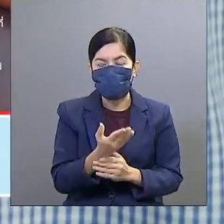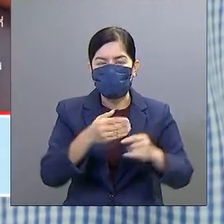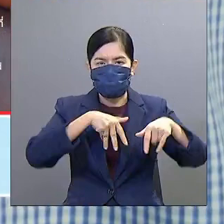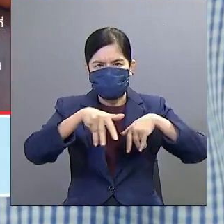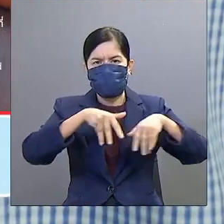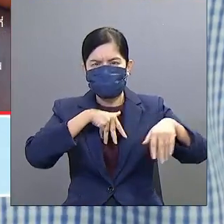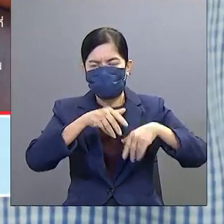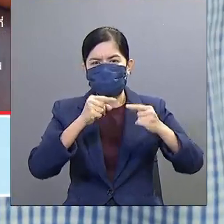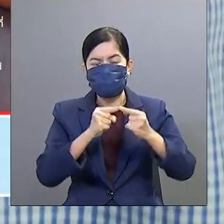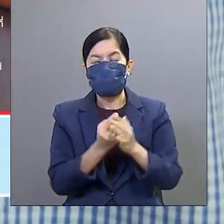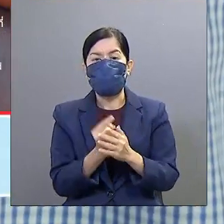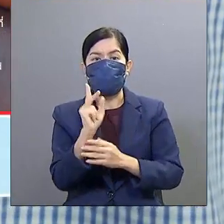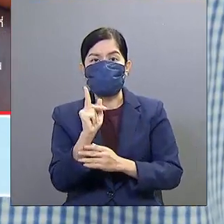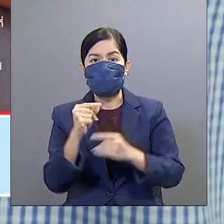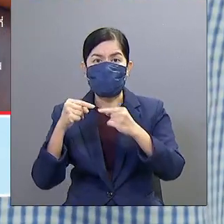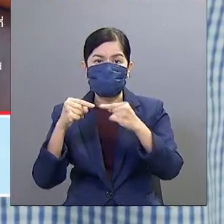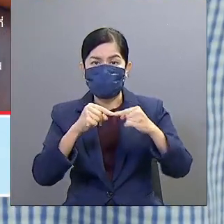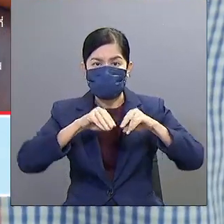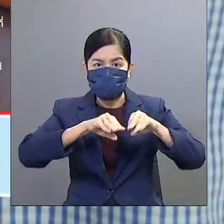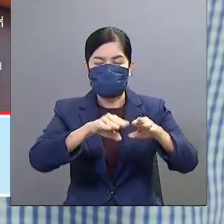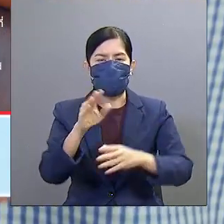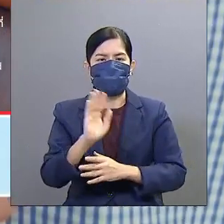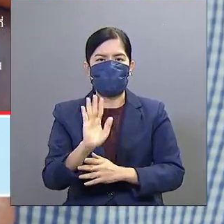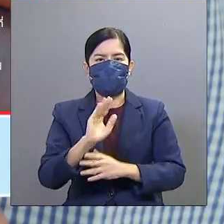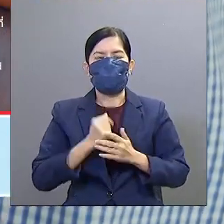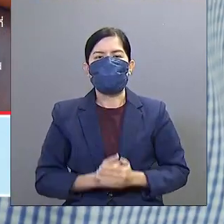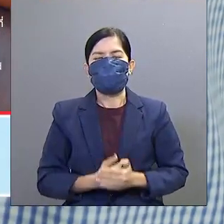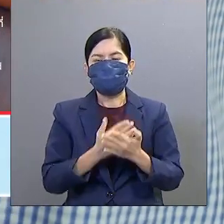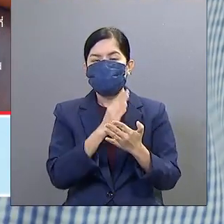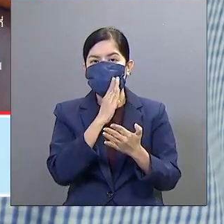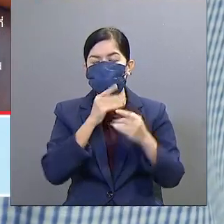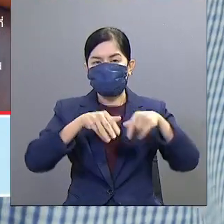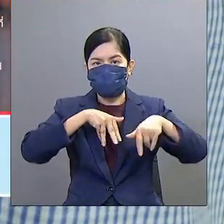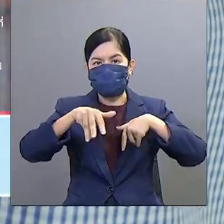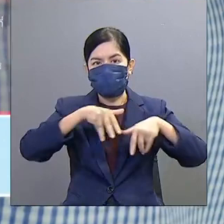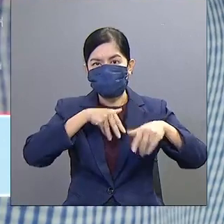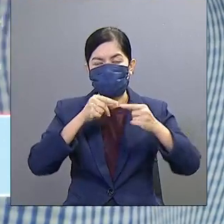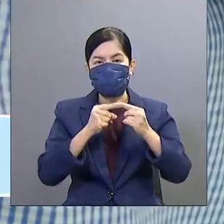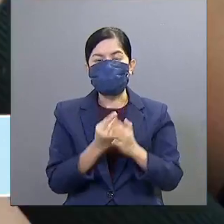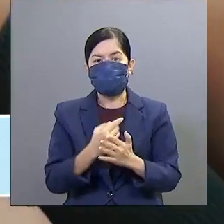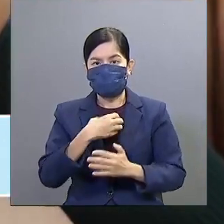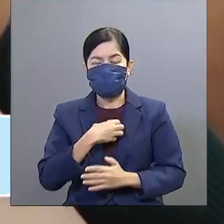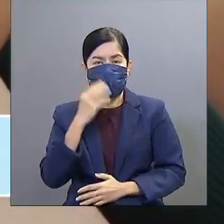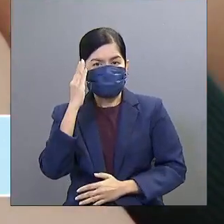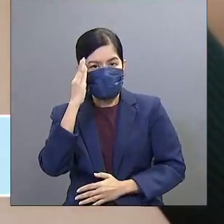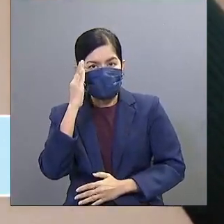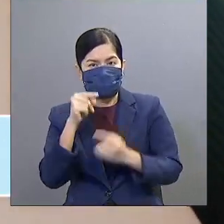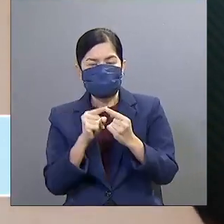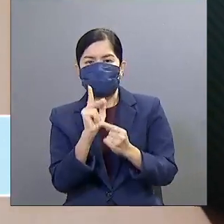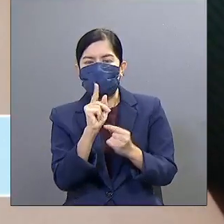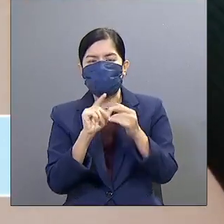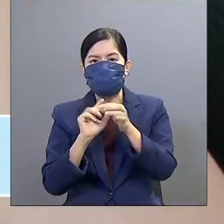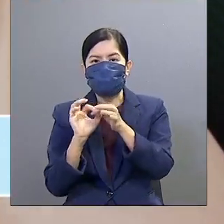ข้อมูลดังกล่าวต่อในสื่อสังคมออนไลน์ค่ะและทางนี้ให้ประชาชนได้รับข้อมูลข่าวสารจากกรมการแพทย์ติดตามข่าวสารได้ที่